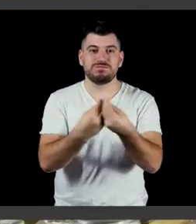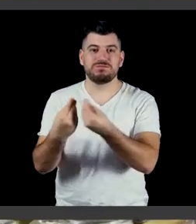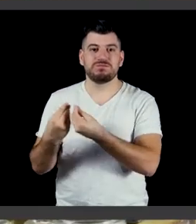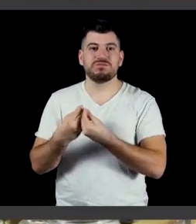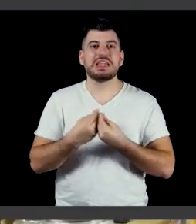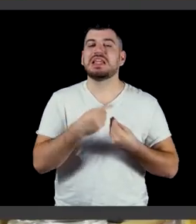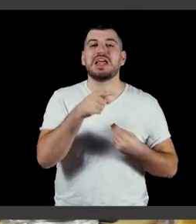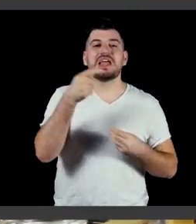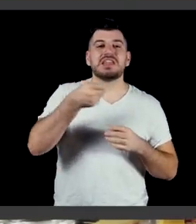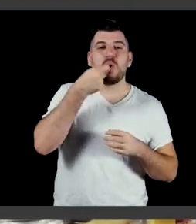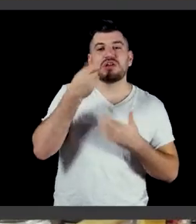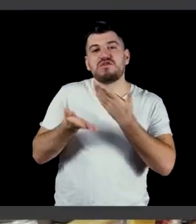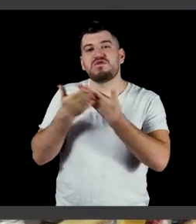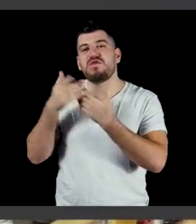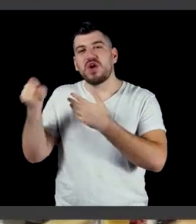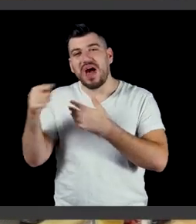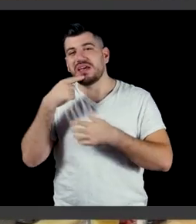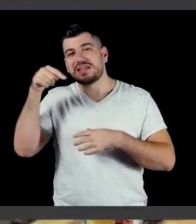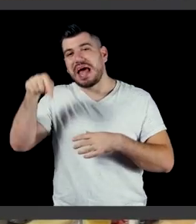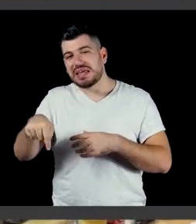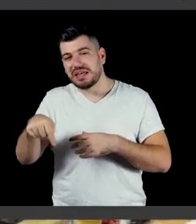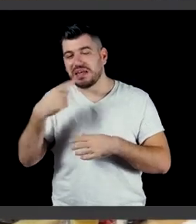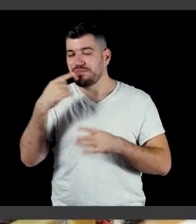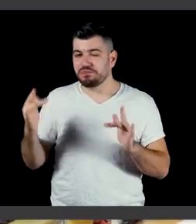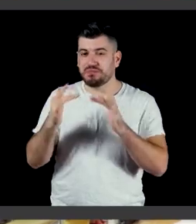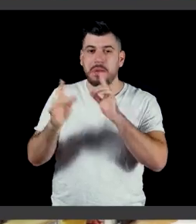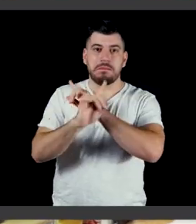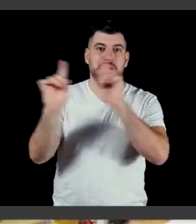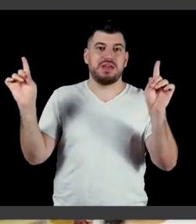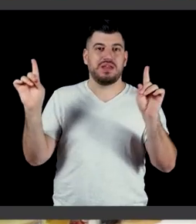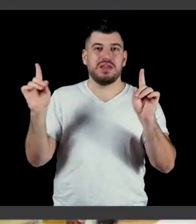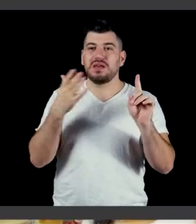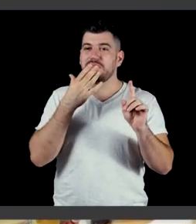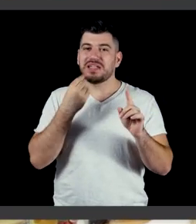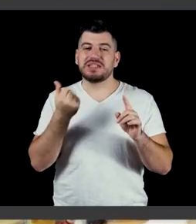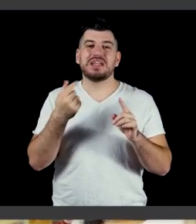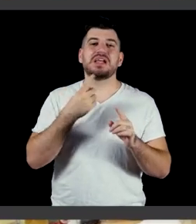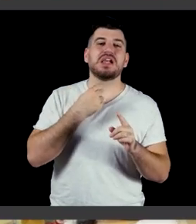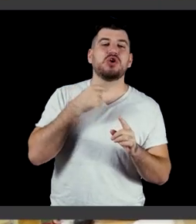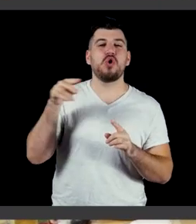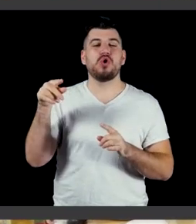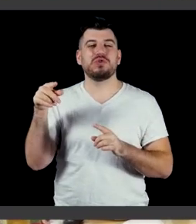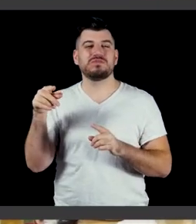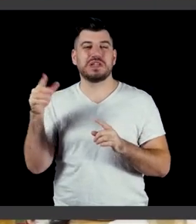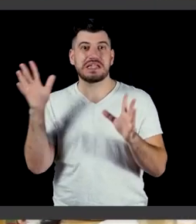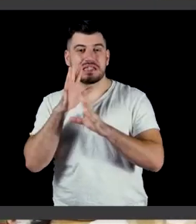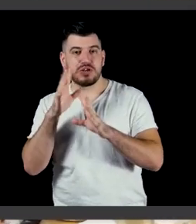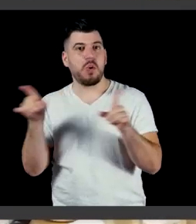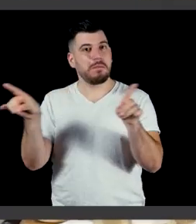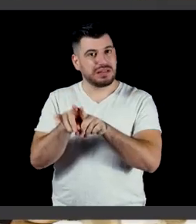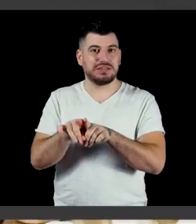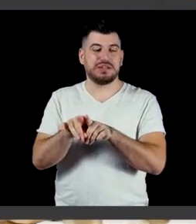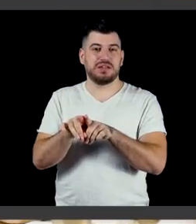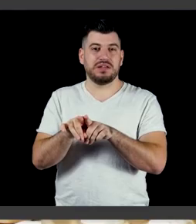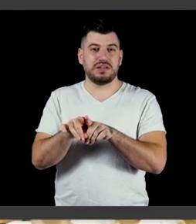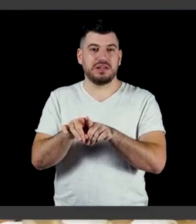δύναμή του. Δεν έχει οξύτητα, έχει και το μέλι και είναι μια ψιλογλυκιά σος. Από πάνω μπαίνει το κρέας που είναι ξινό και ισορροπούν τα